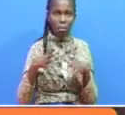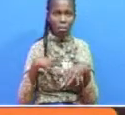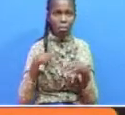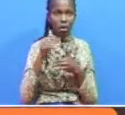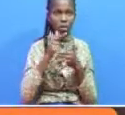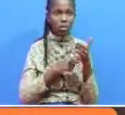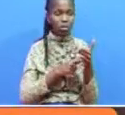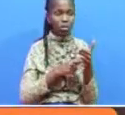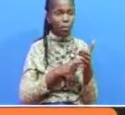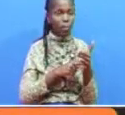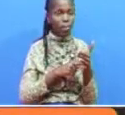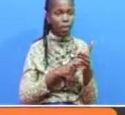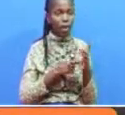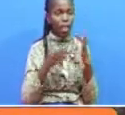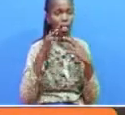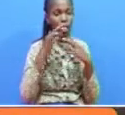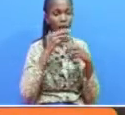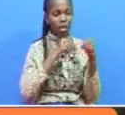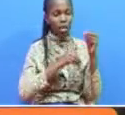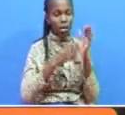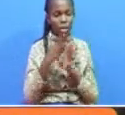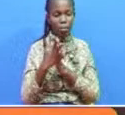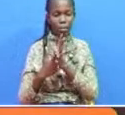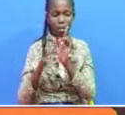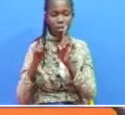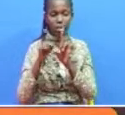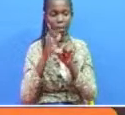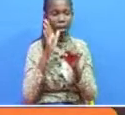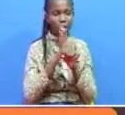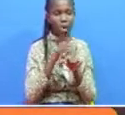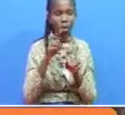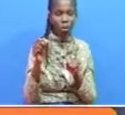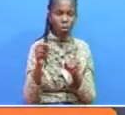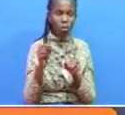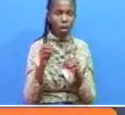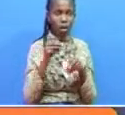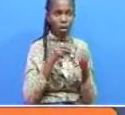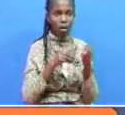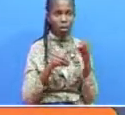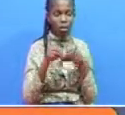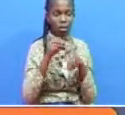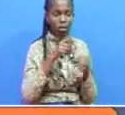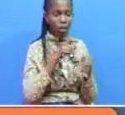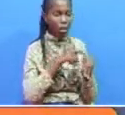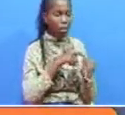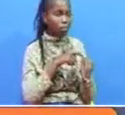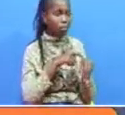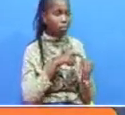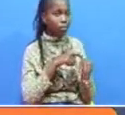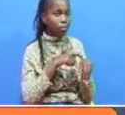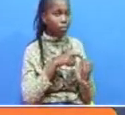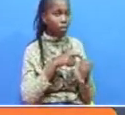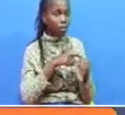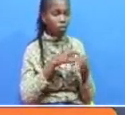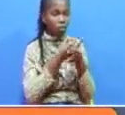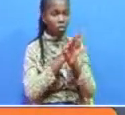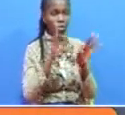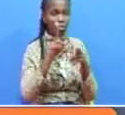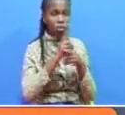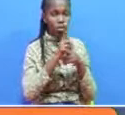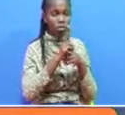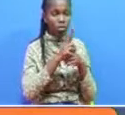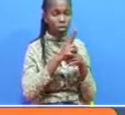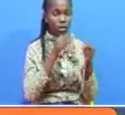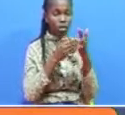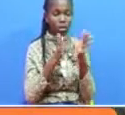enendhi kuendea na kuyumba nisi ya usakuwani mune na kuyumilia kwa wingi. Indao usakuwani ya vika nikenda matumeo dhasi uo kusakuwa